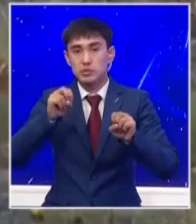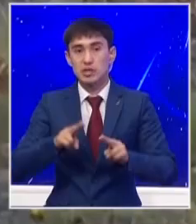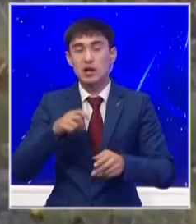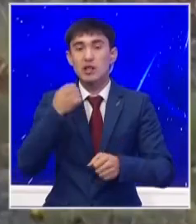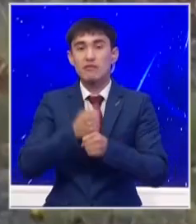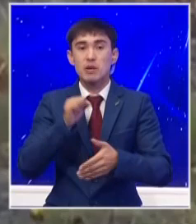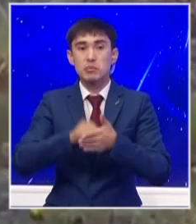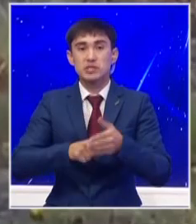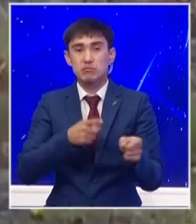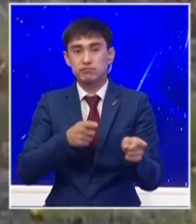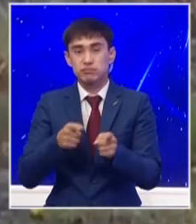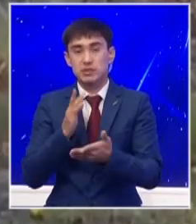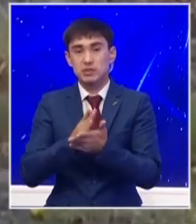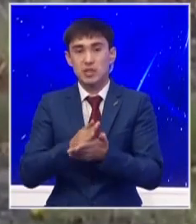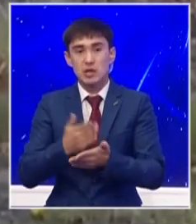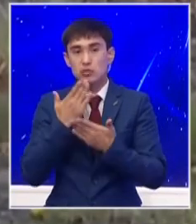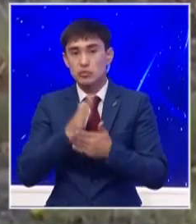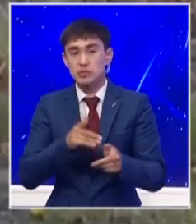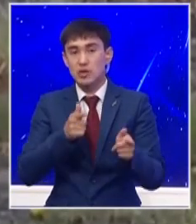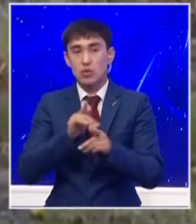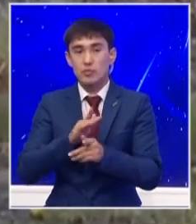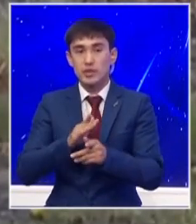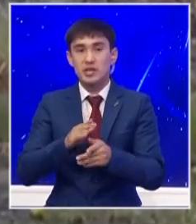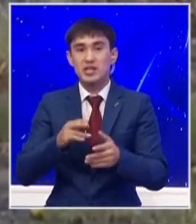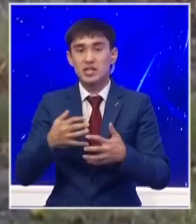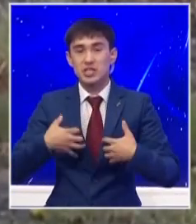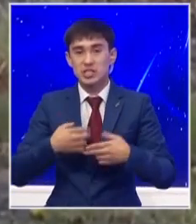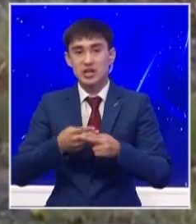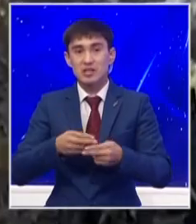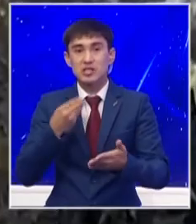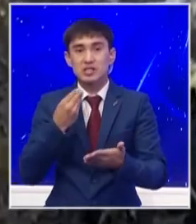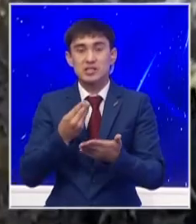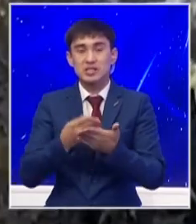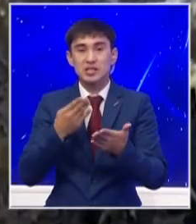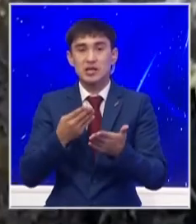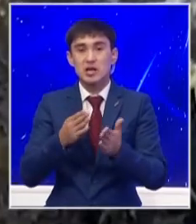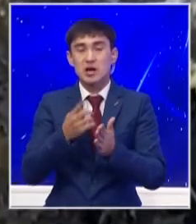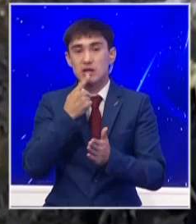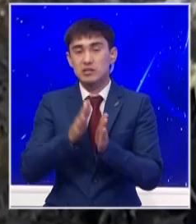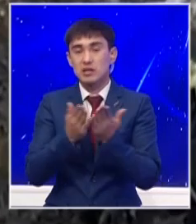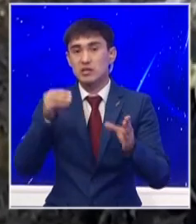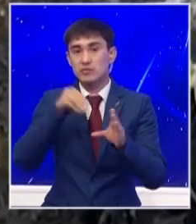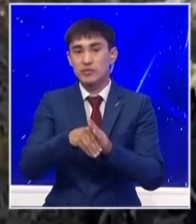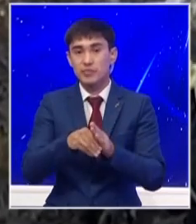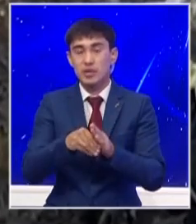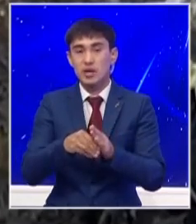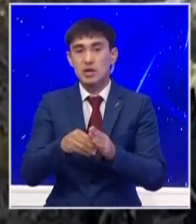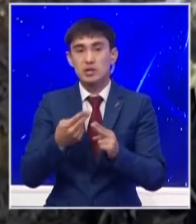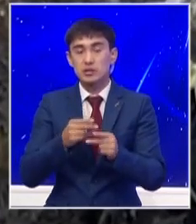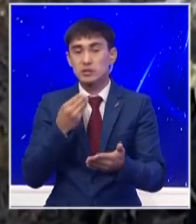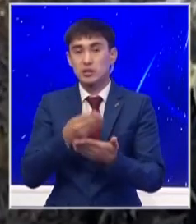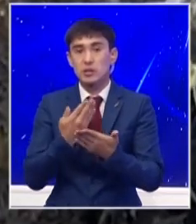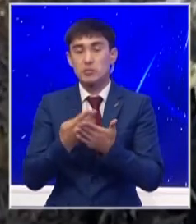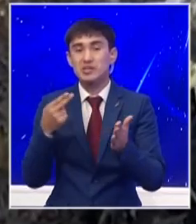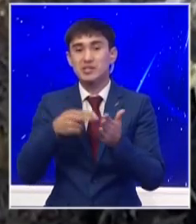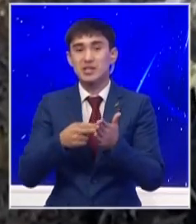– браконьерство. Для любителей незаконной охоты хищники лишь в трофей. Стоимость краснокнижного животного на черном рынке баснословная. Например,